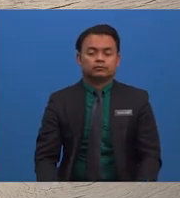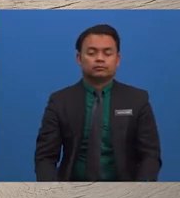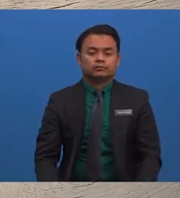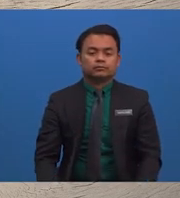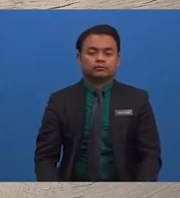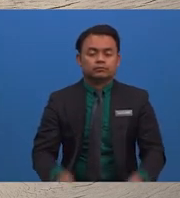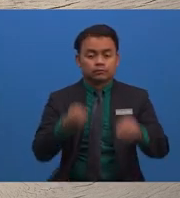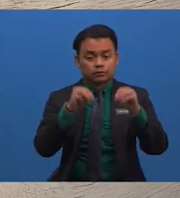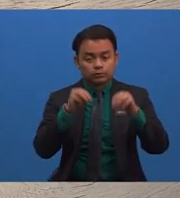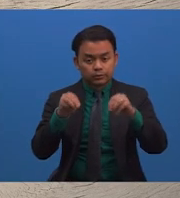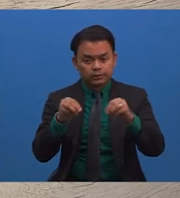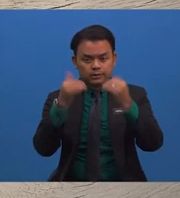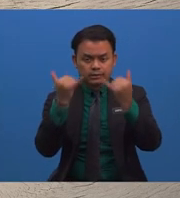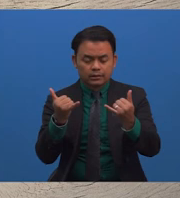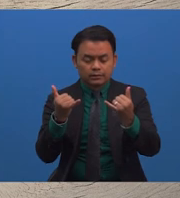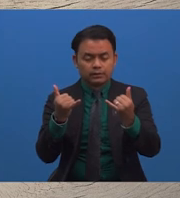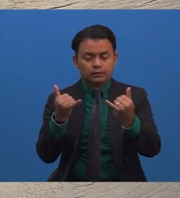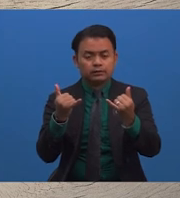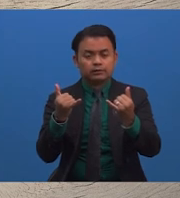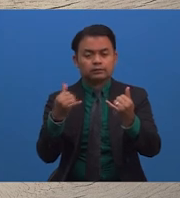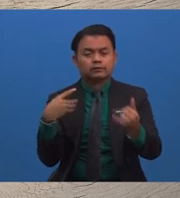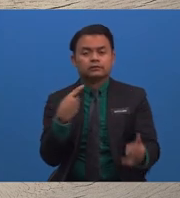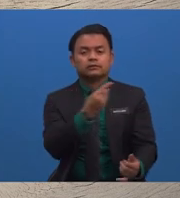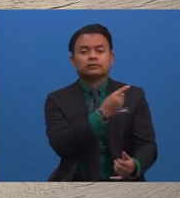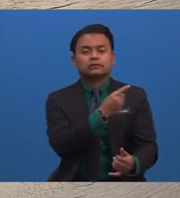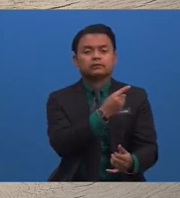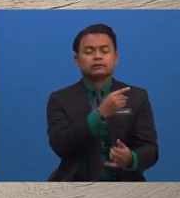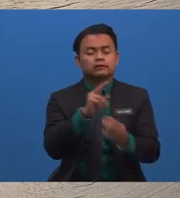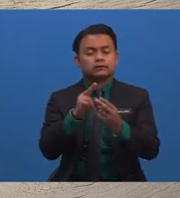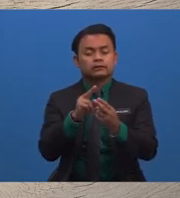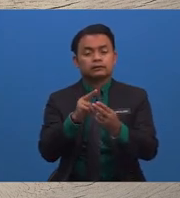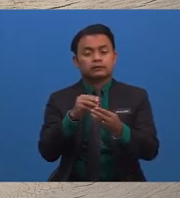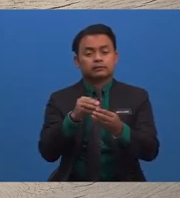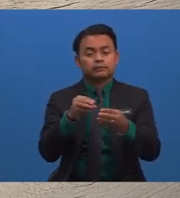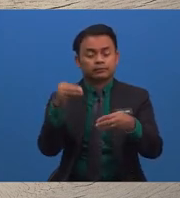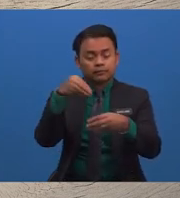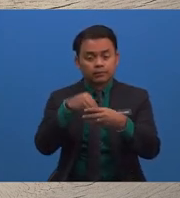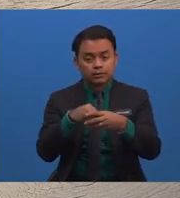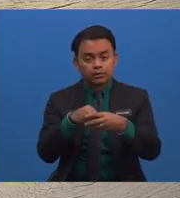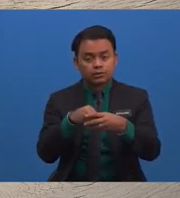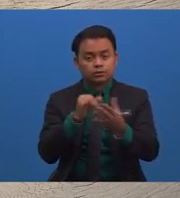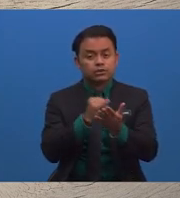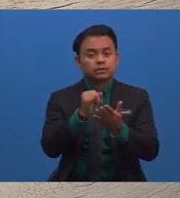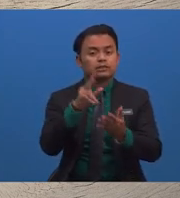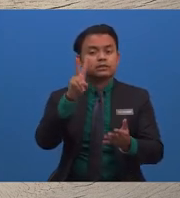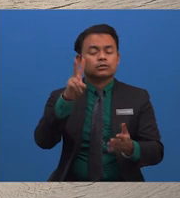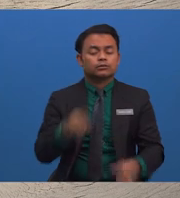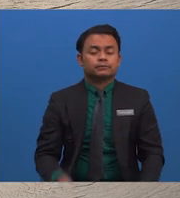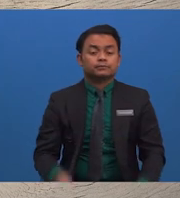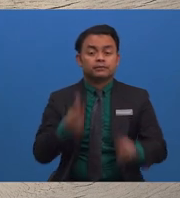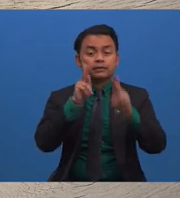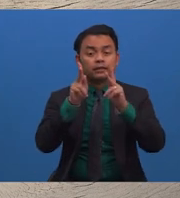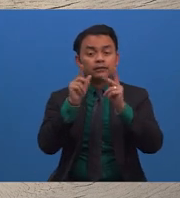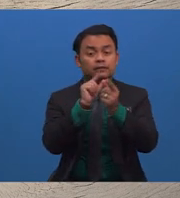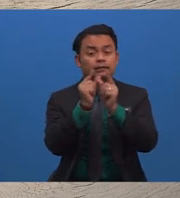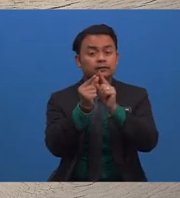Murid-murid, sekarang kita beralih kepada jenis kedua iaitu kata ganti nama